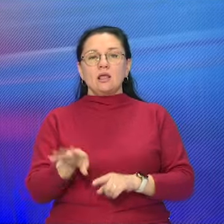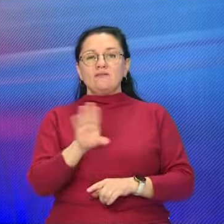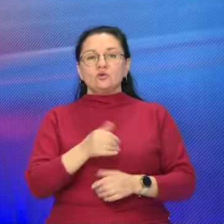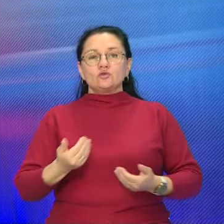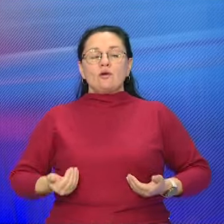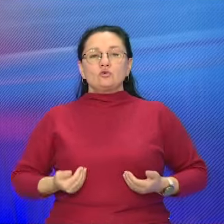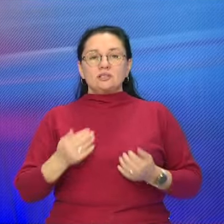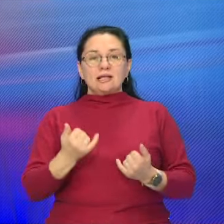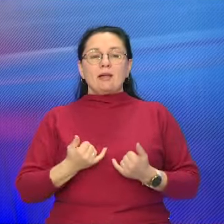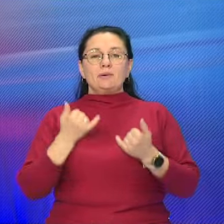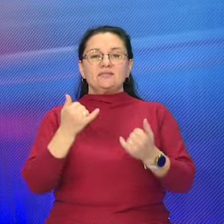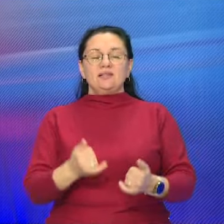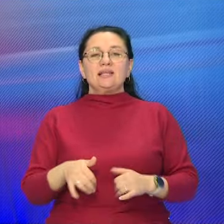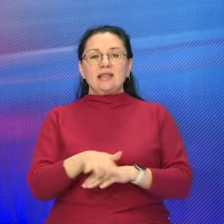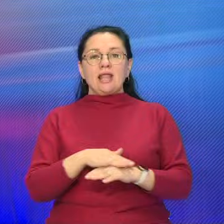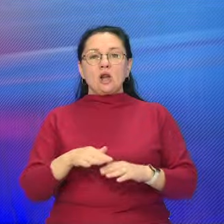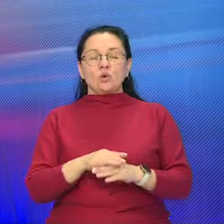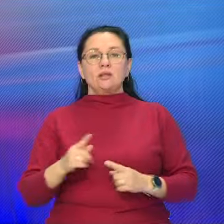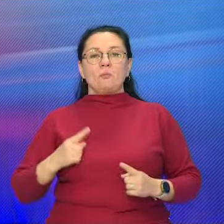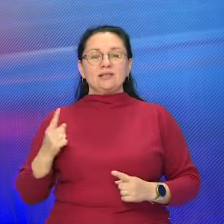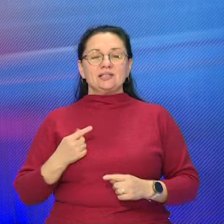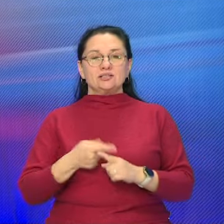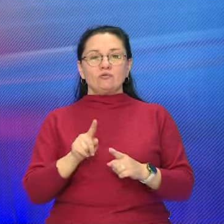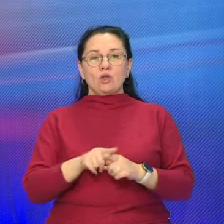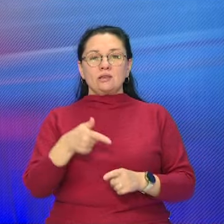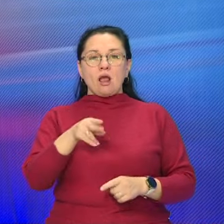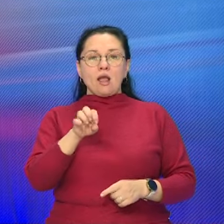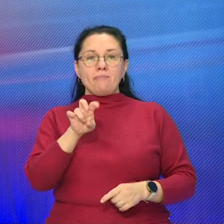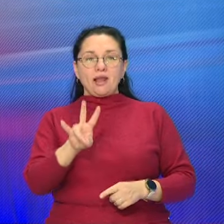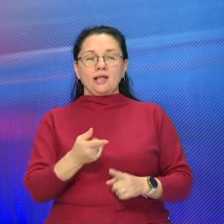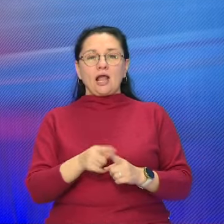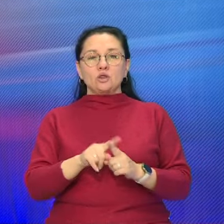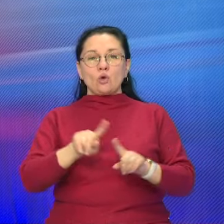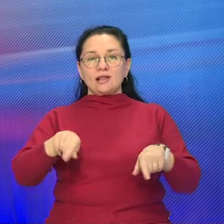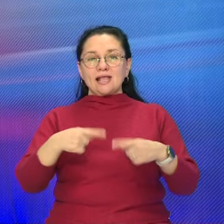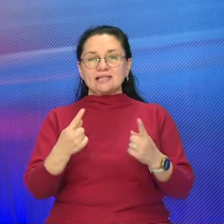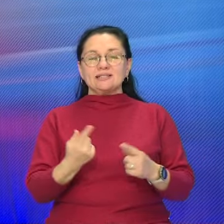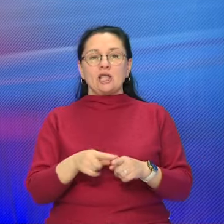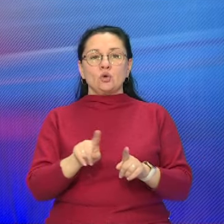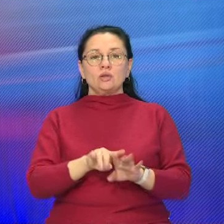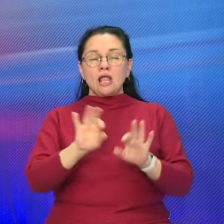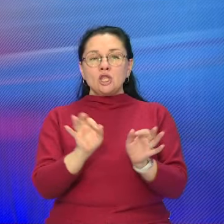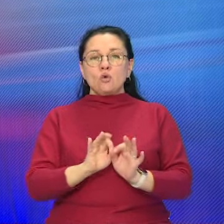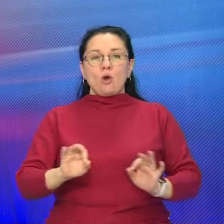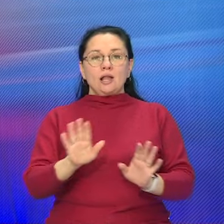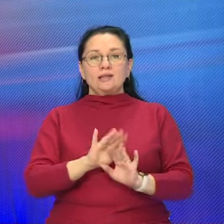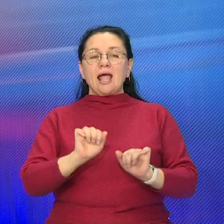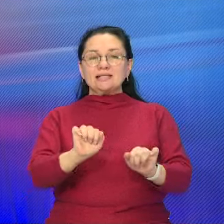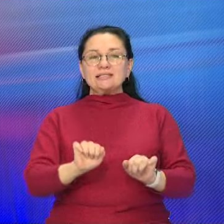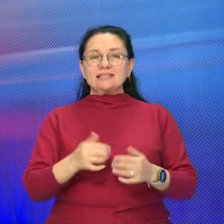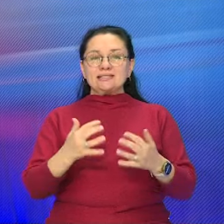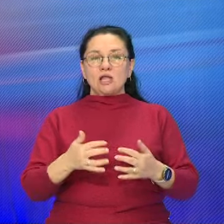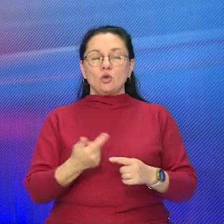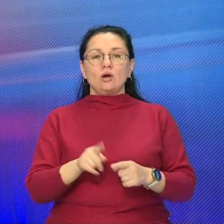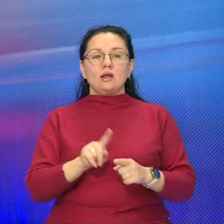життя присвятила народному рам'яству. Славу їй принесли гобелени, які вона створює на унікальним не тільки для Білорусі станку. По-перше,